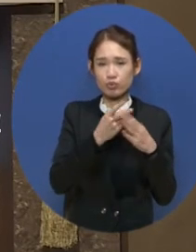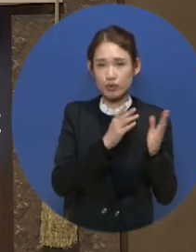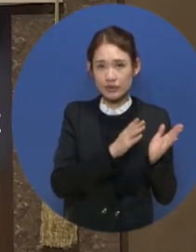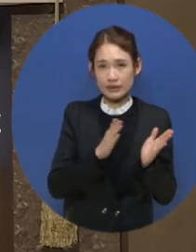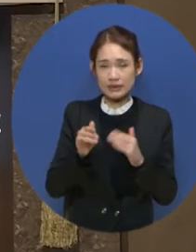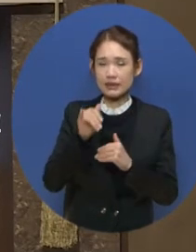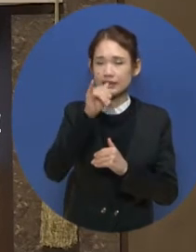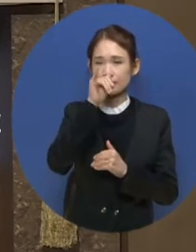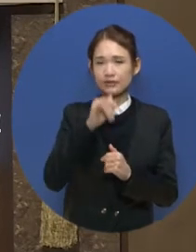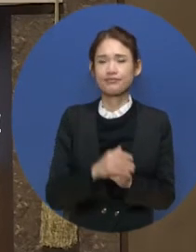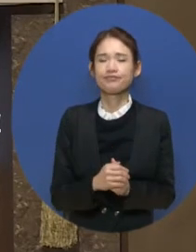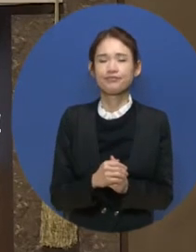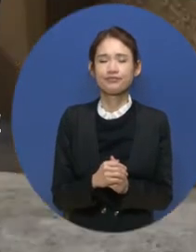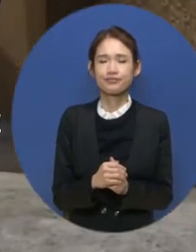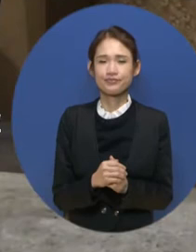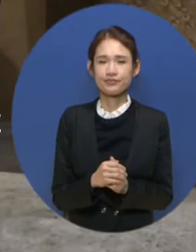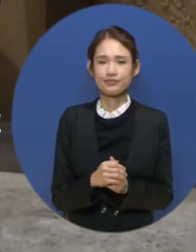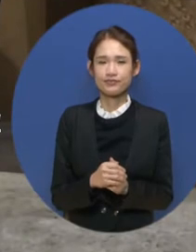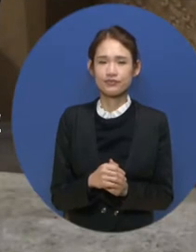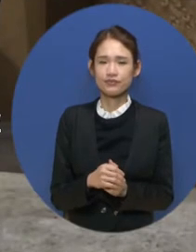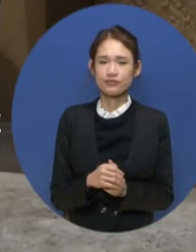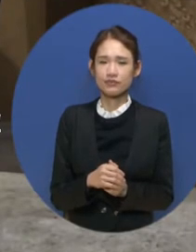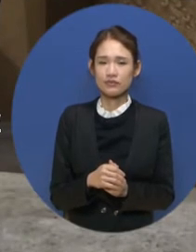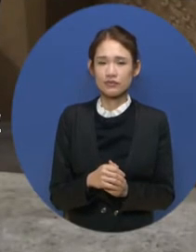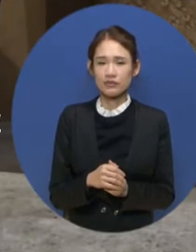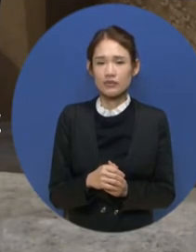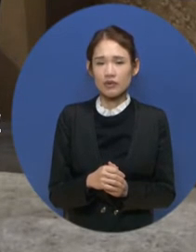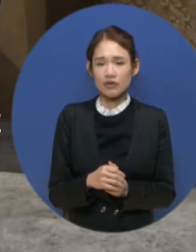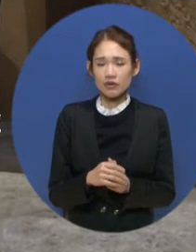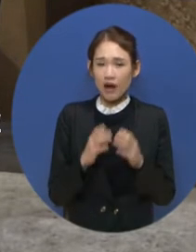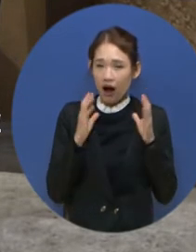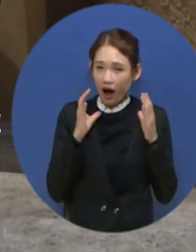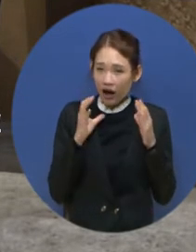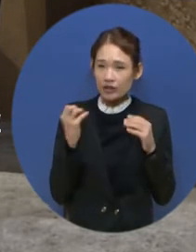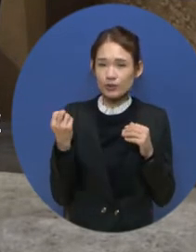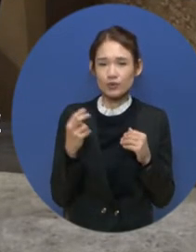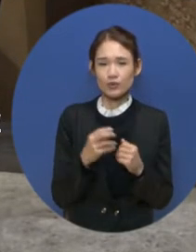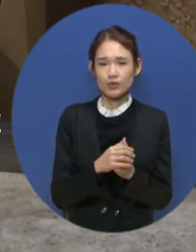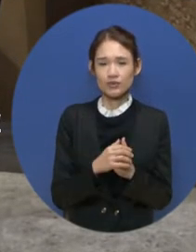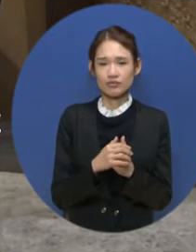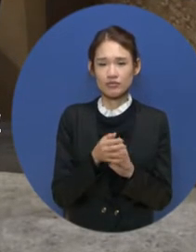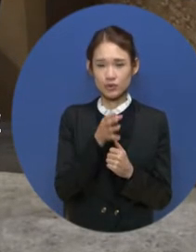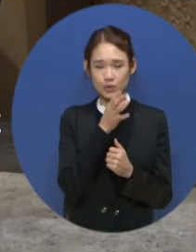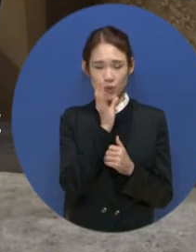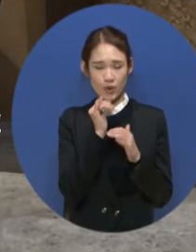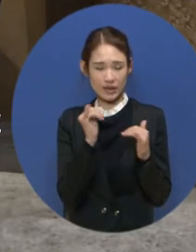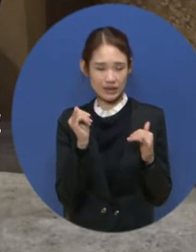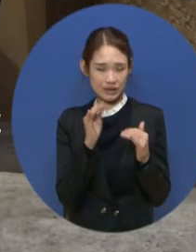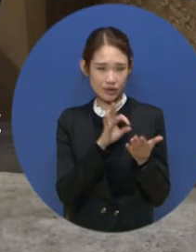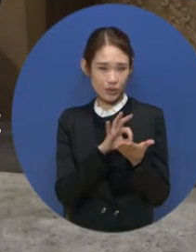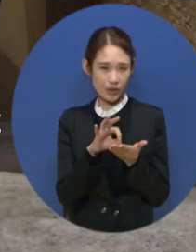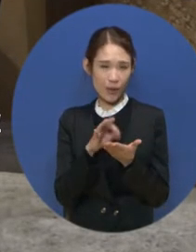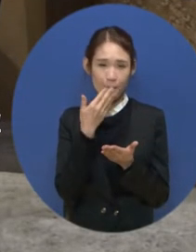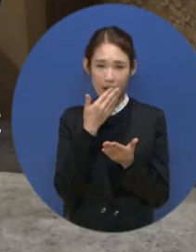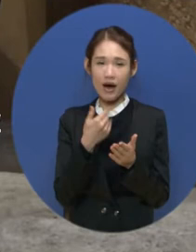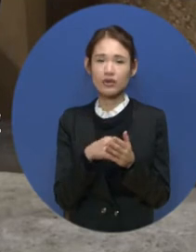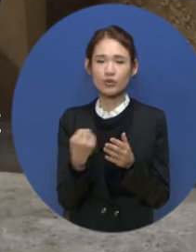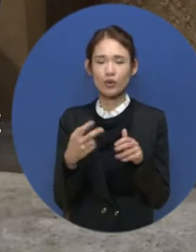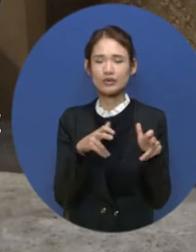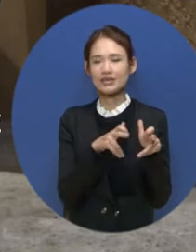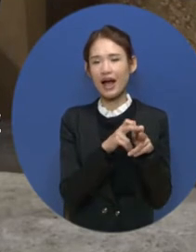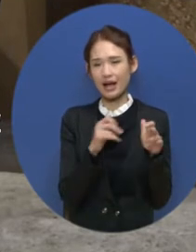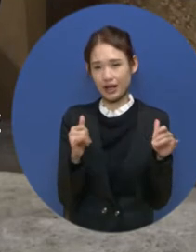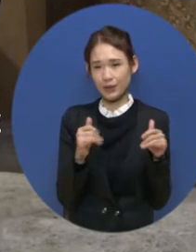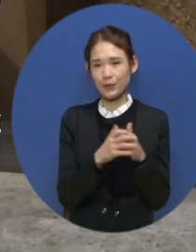프로그램을 진행하고 있으나 그러니까 그 아이들 뿐만 아니라 더 노인 분들도 이용할 수 있고 그리고